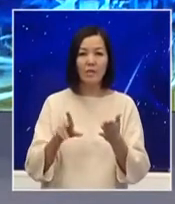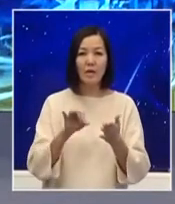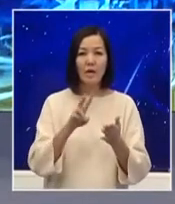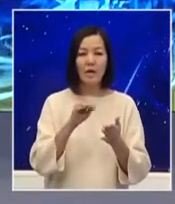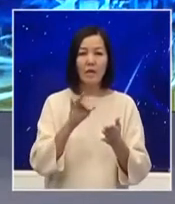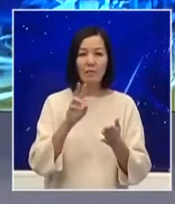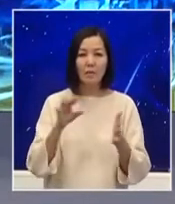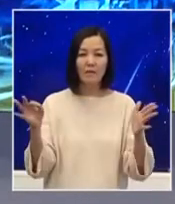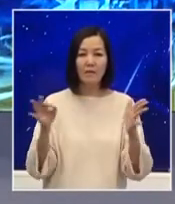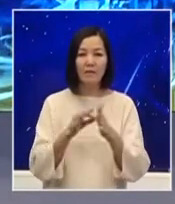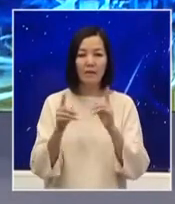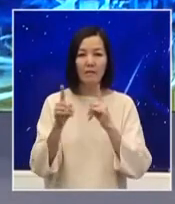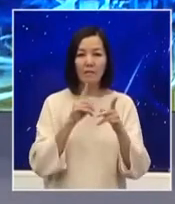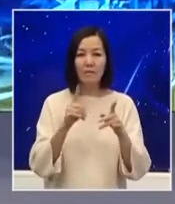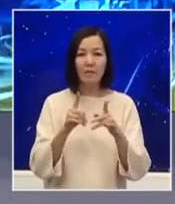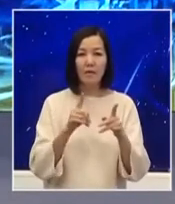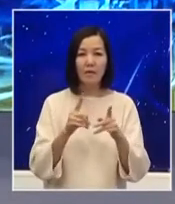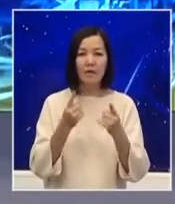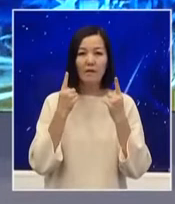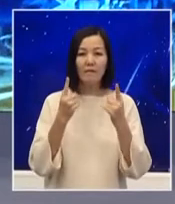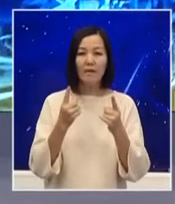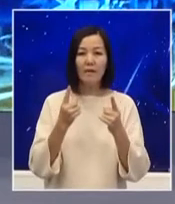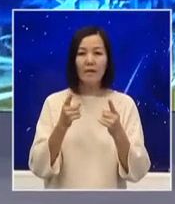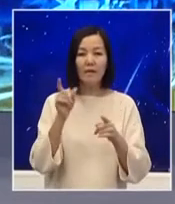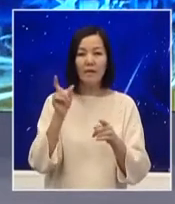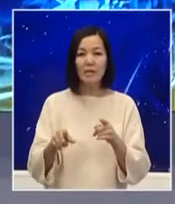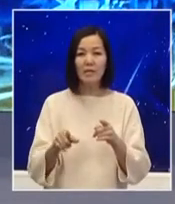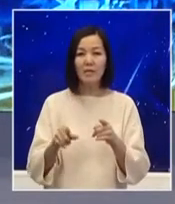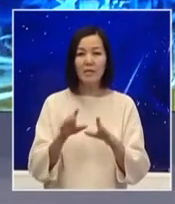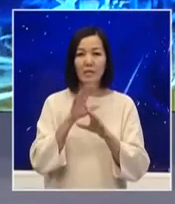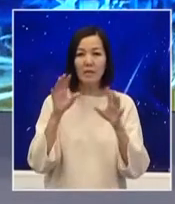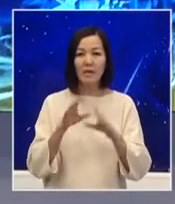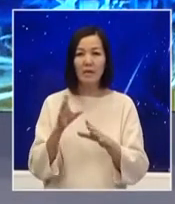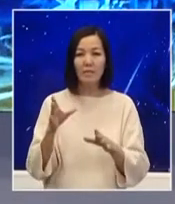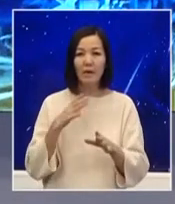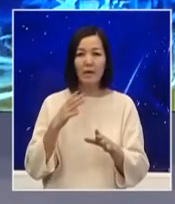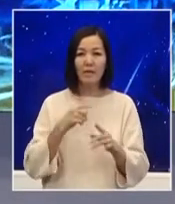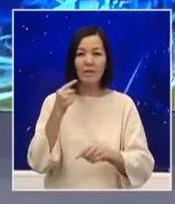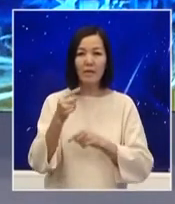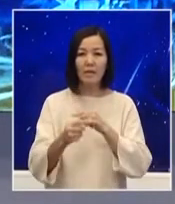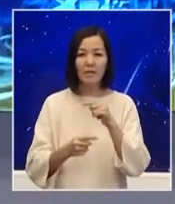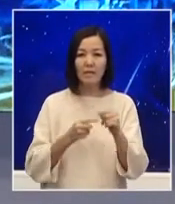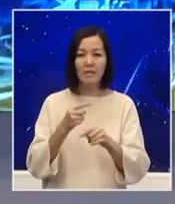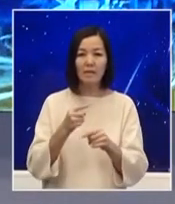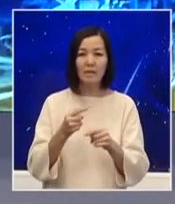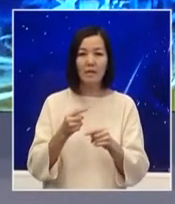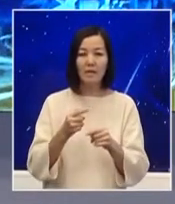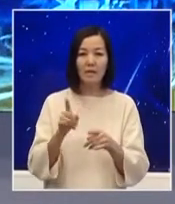Ануара Алимжанова. Цель конференции – популяризация великой личности и сохранение богатого наследия для будущих